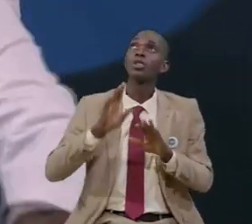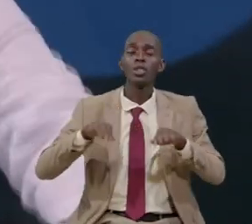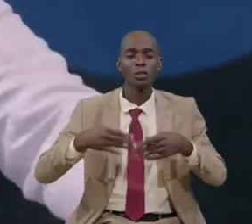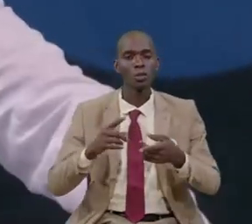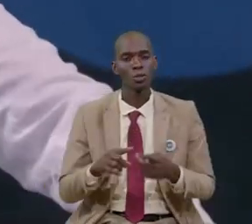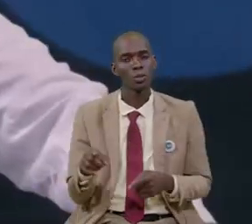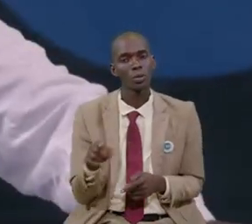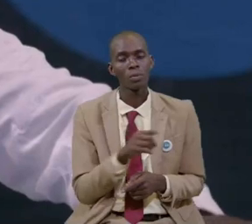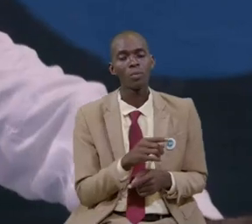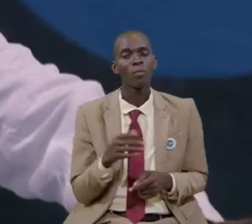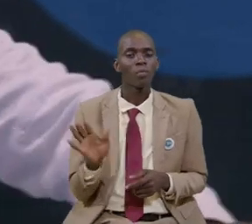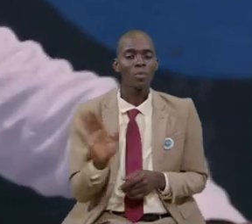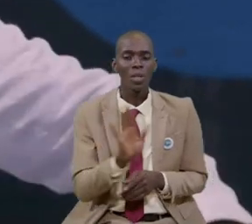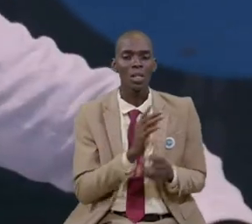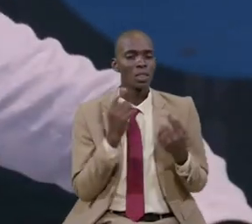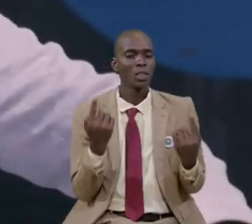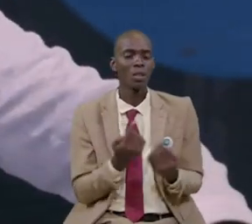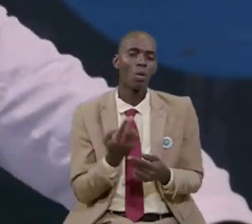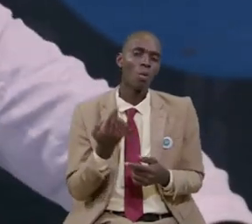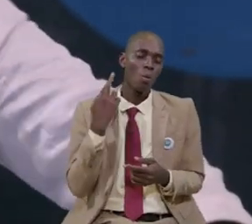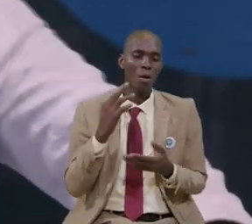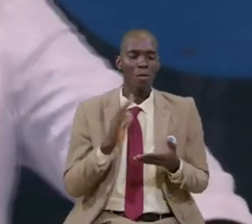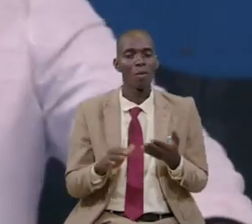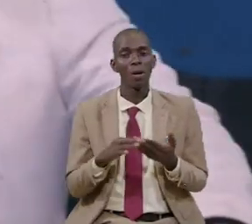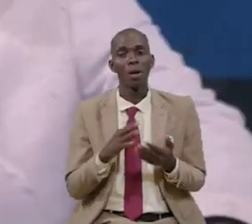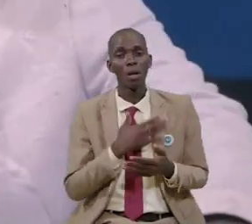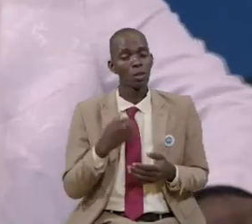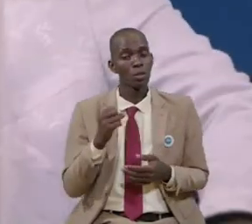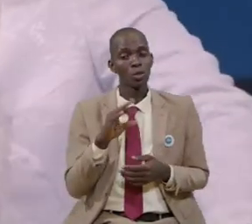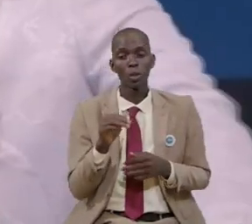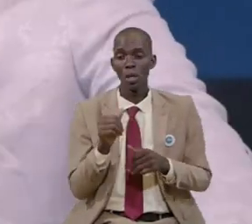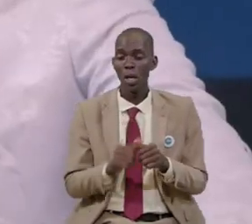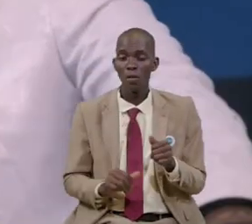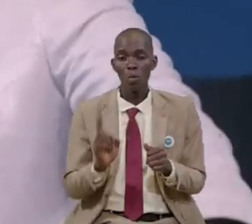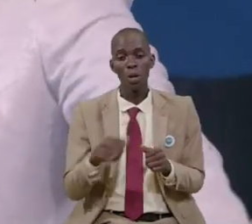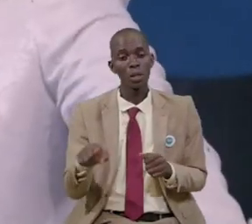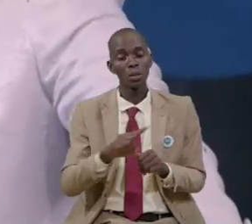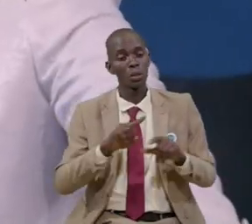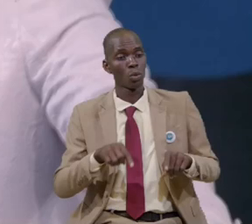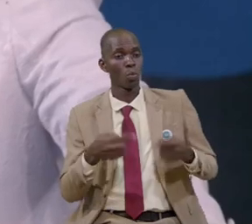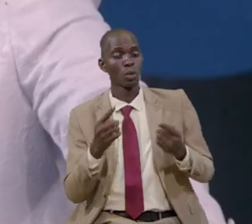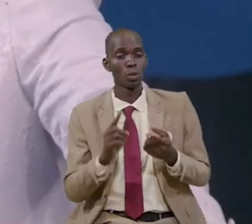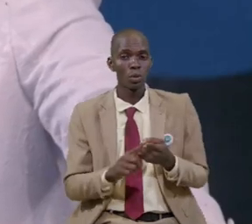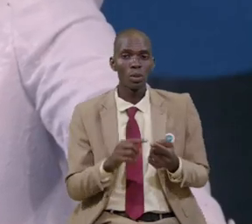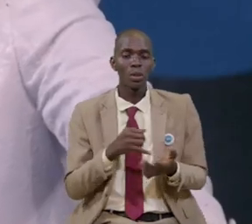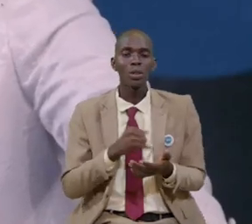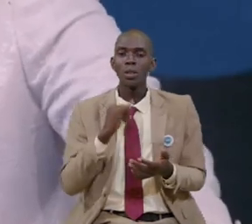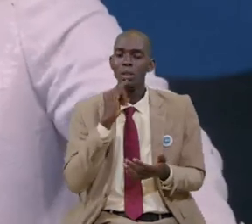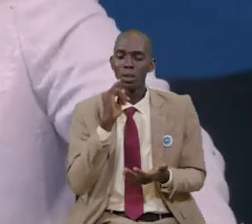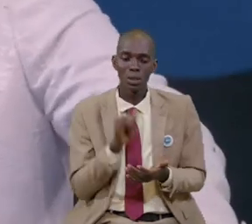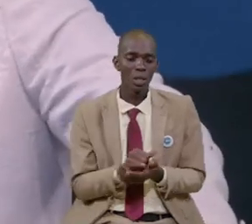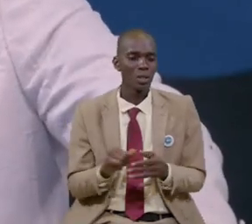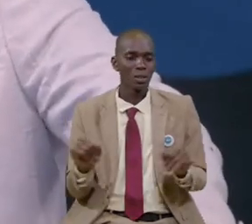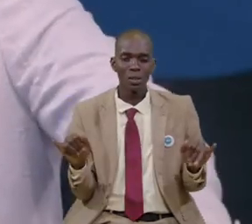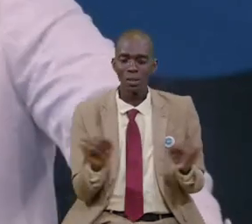Leur péché était pardonné. Donc, partout où il allait, c'est le même évangile. C'est la